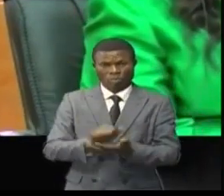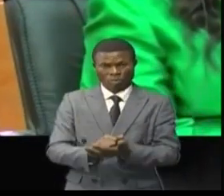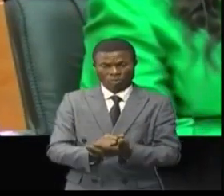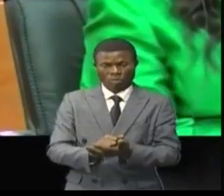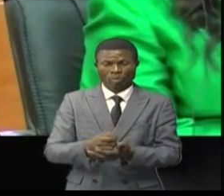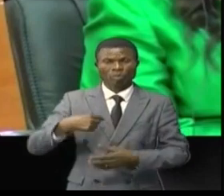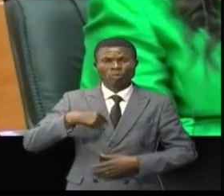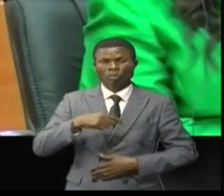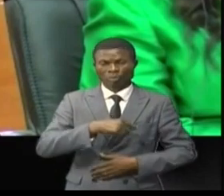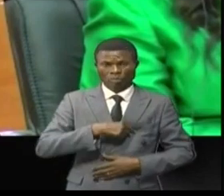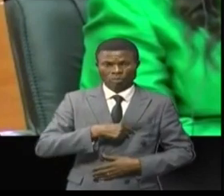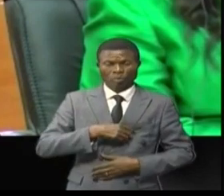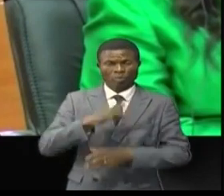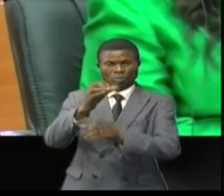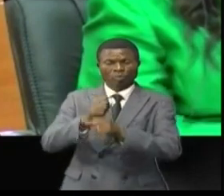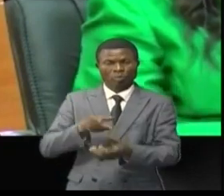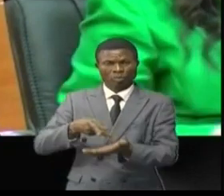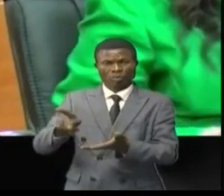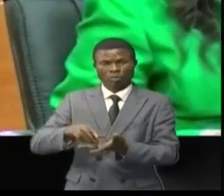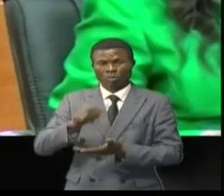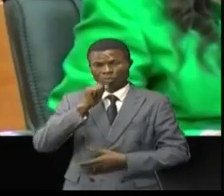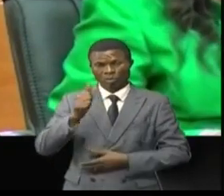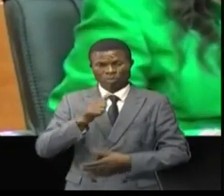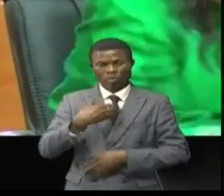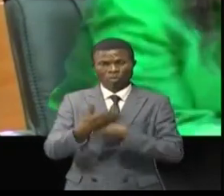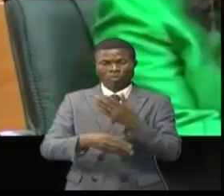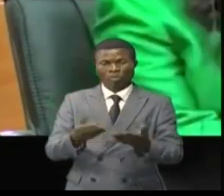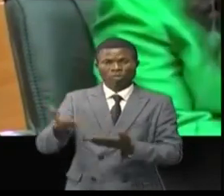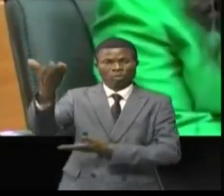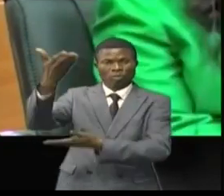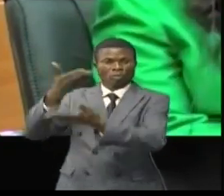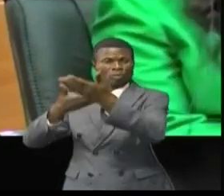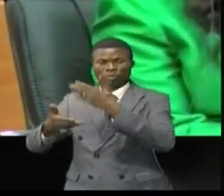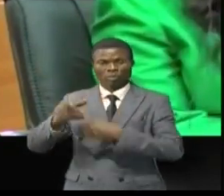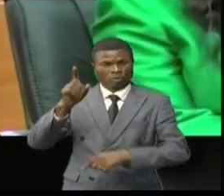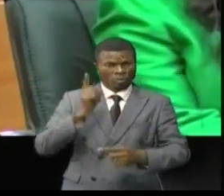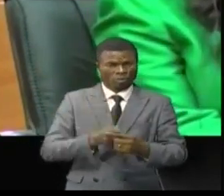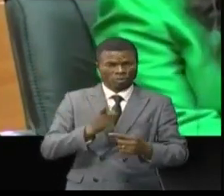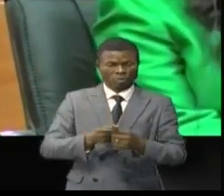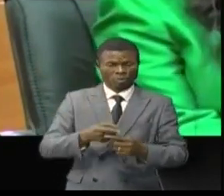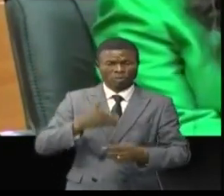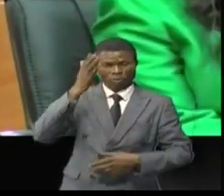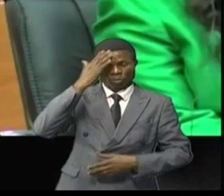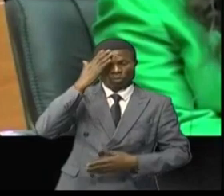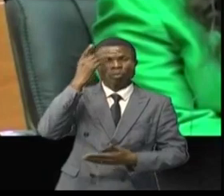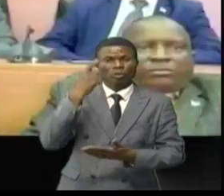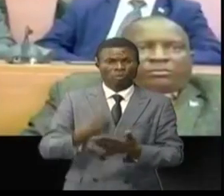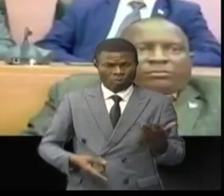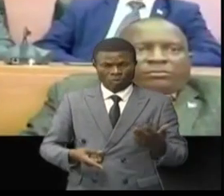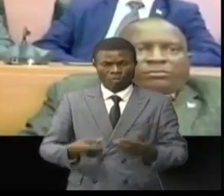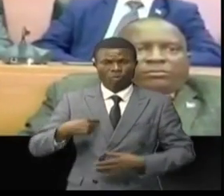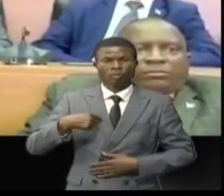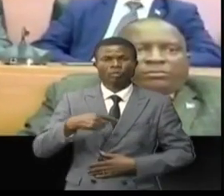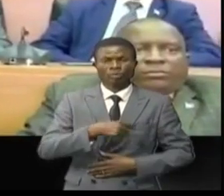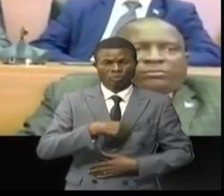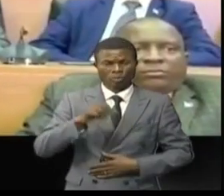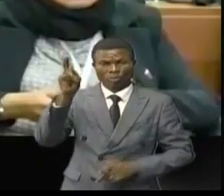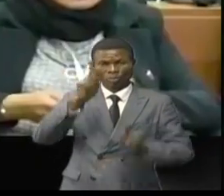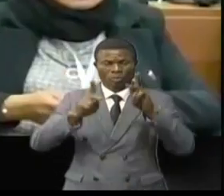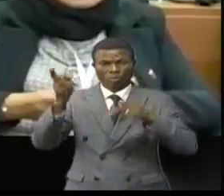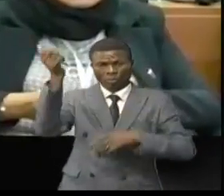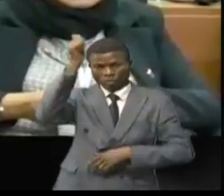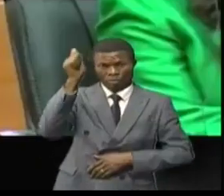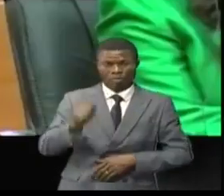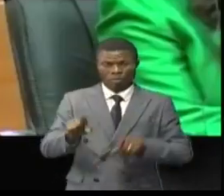pas recevoir le paiement. On ne peut pas effectuer un transfert. Ce que nous devons retenir, nous, peuples africains